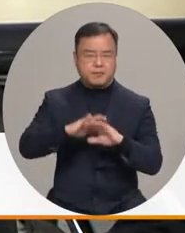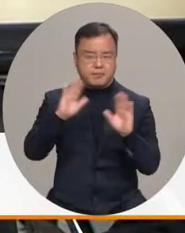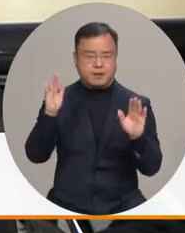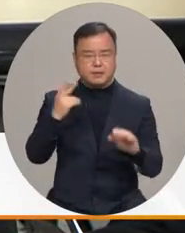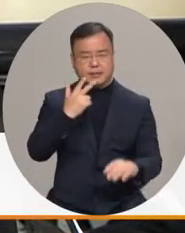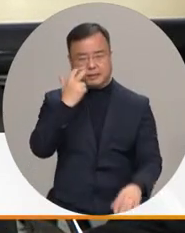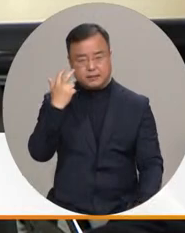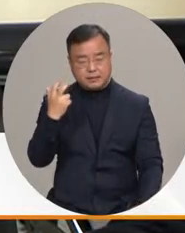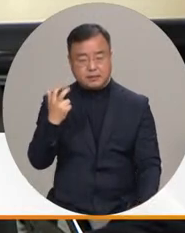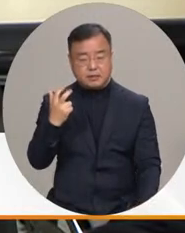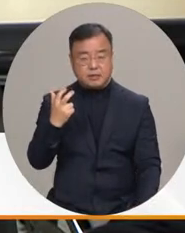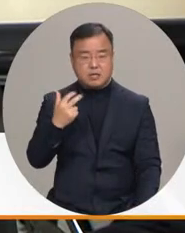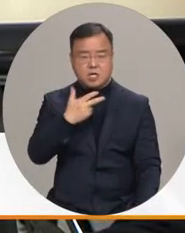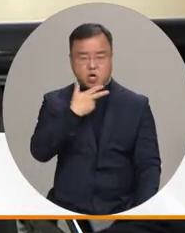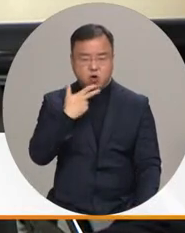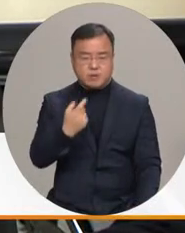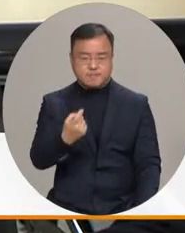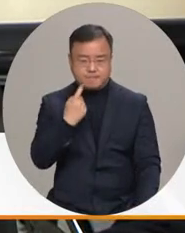우리 손자들하고